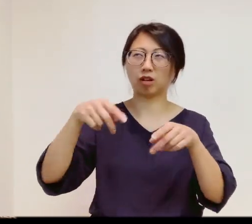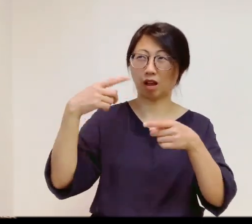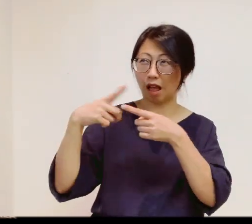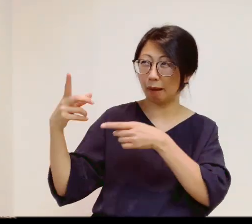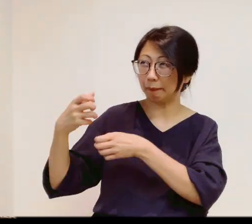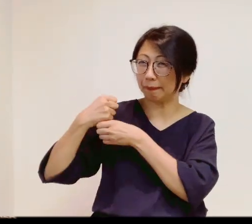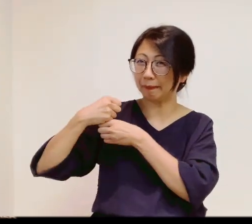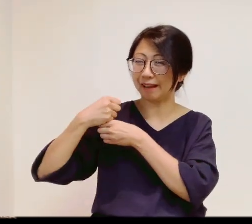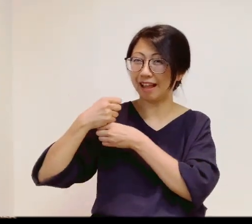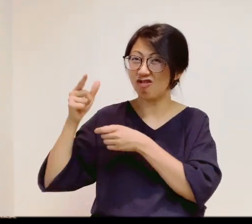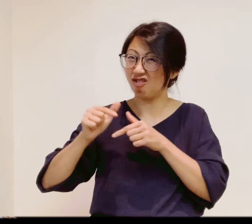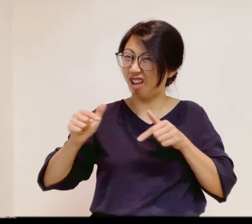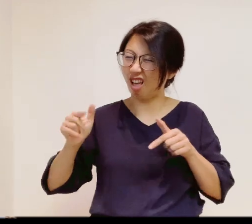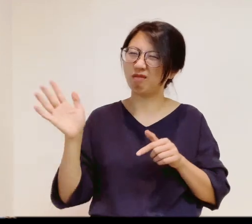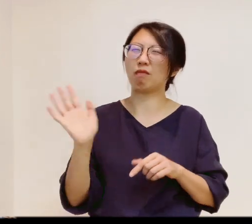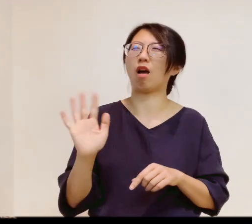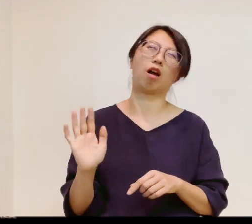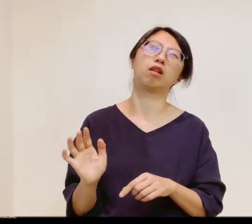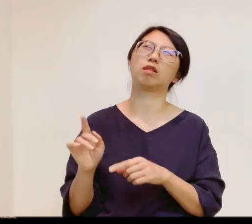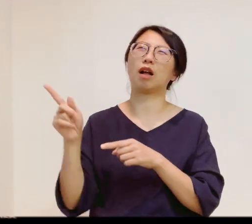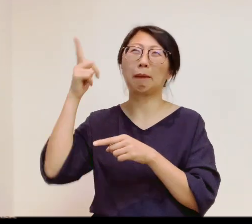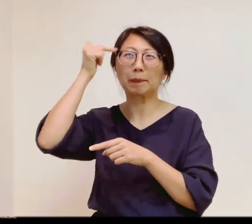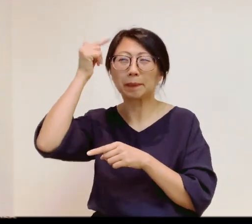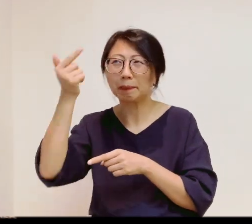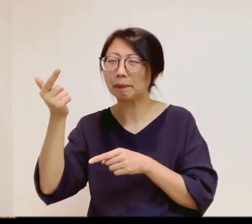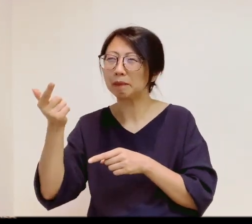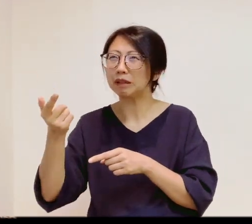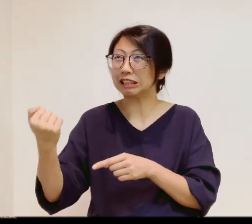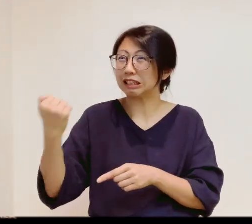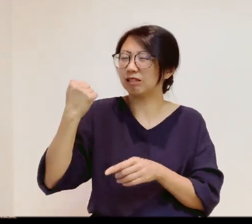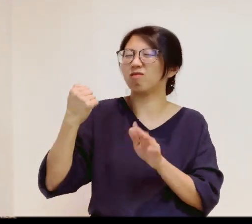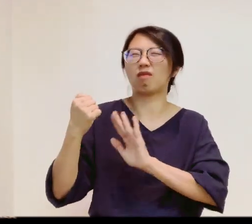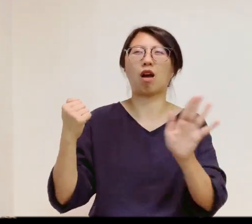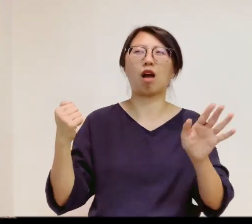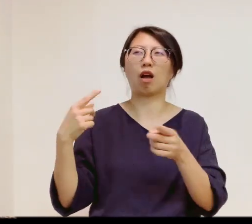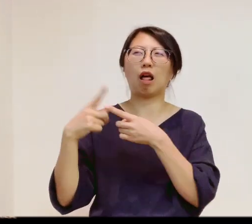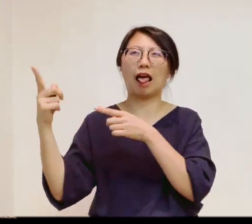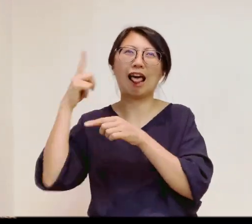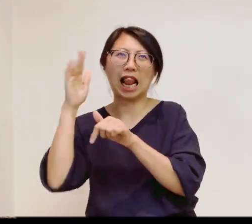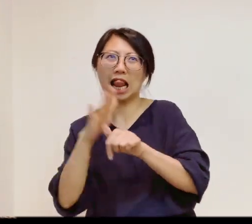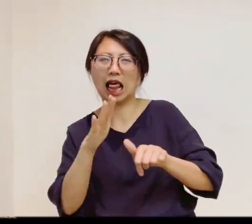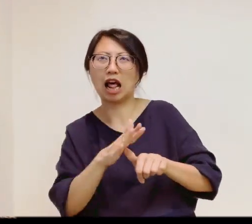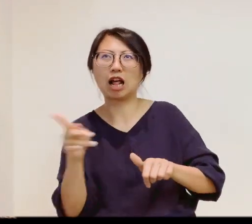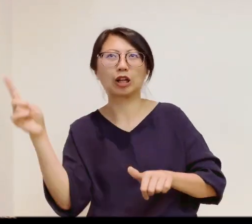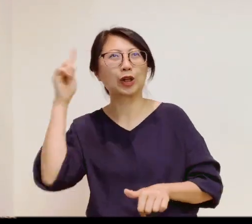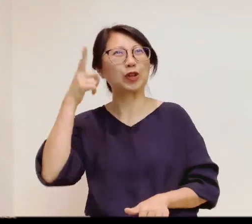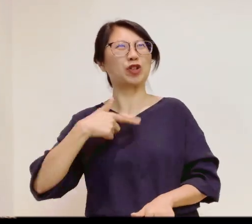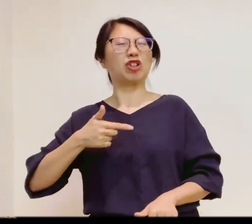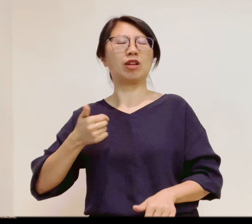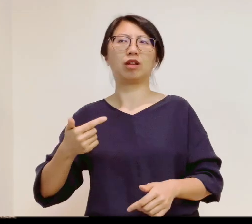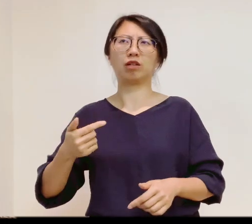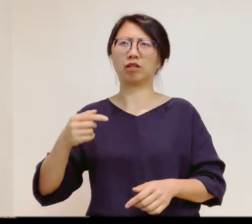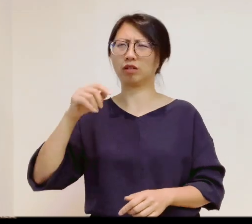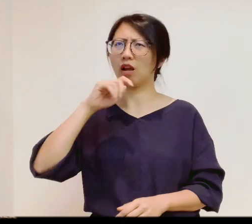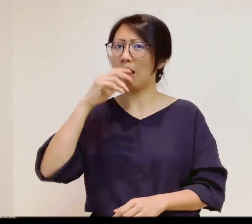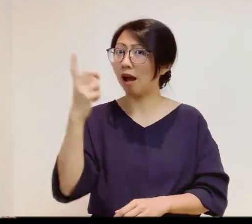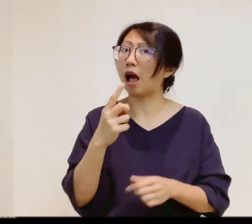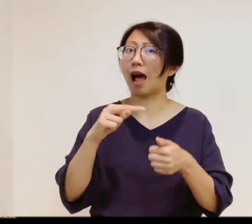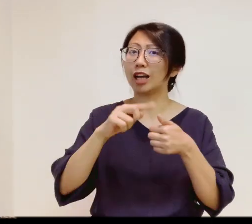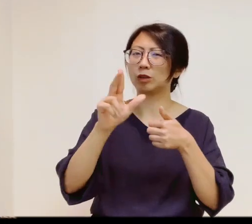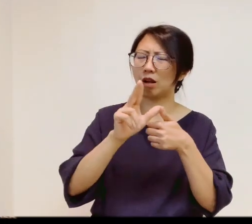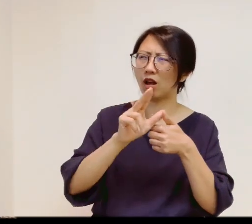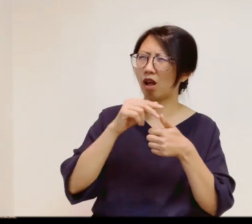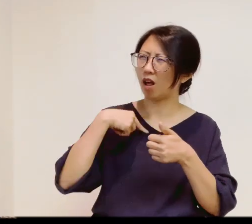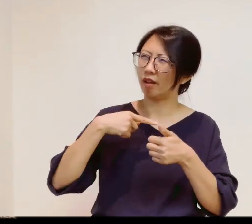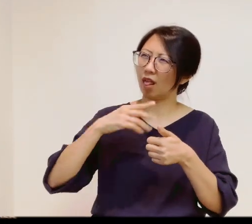就係啲好懦弱嘅人，佢只係通過佢哋欺凌其他人咧，係令到自己好似變得更加高大。佢話有一次真係忍唔住咧，結果